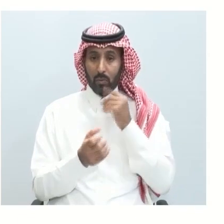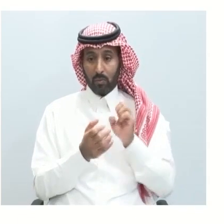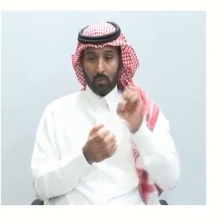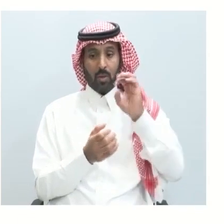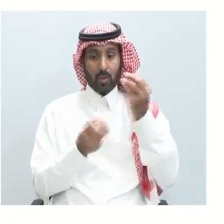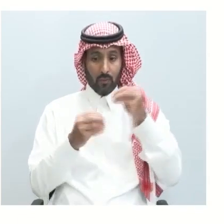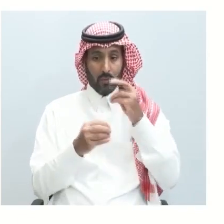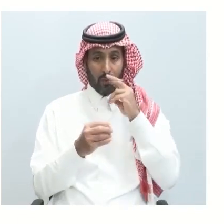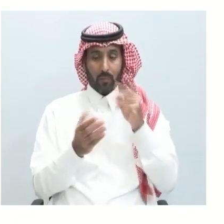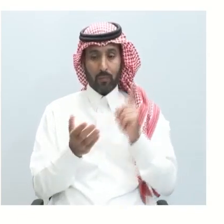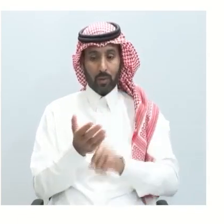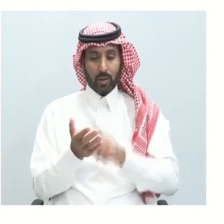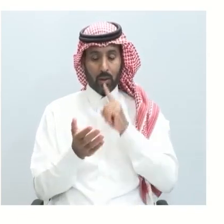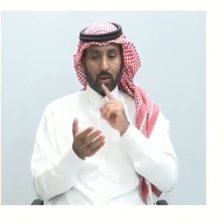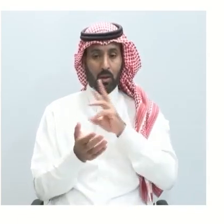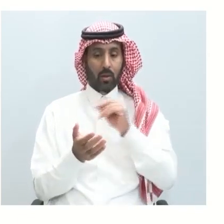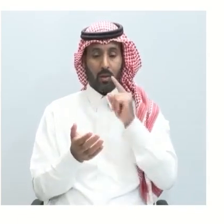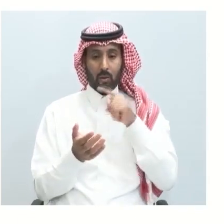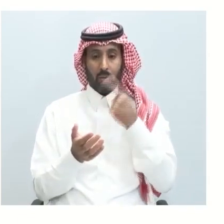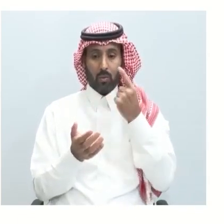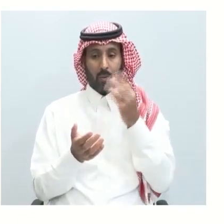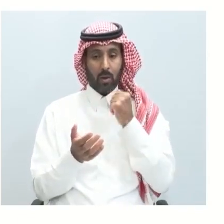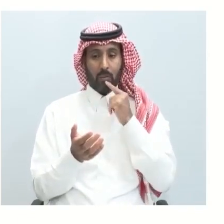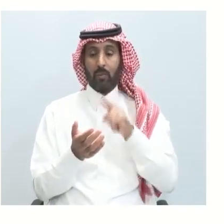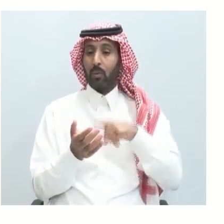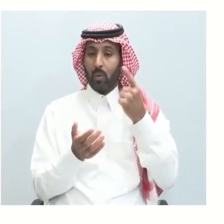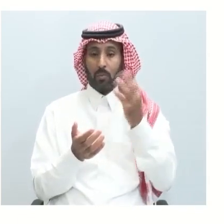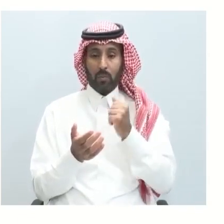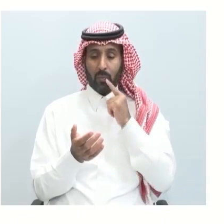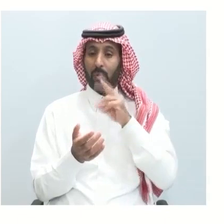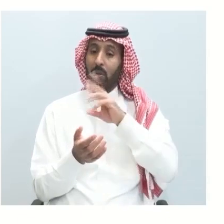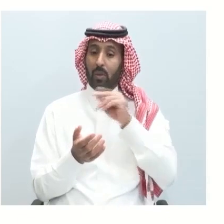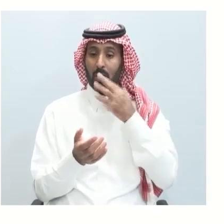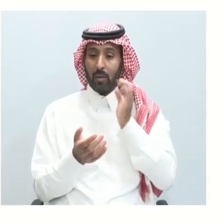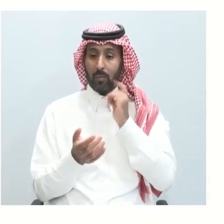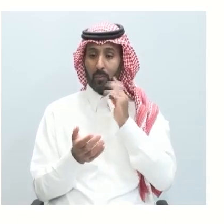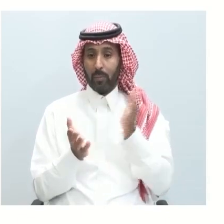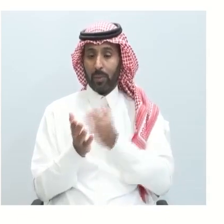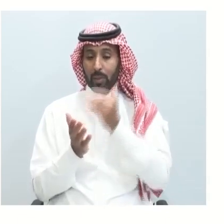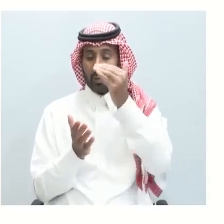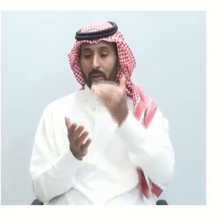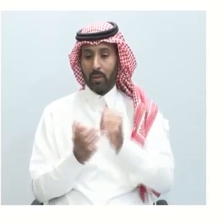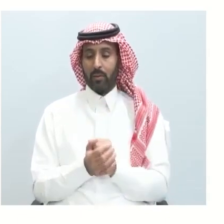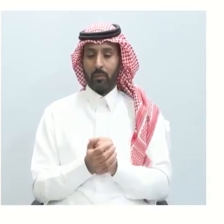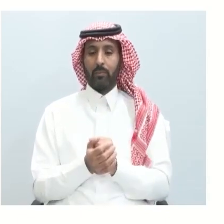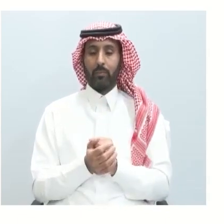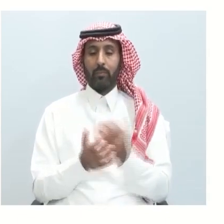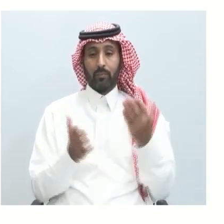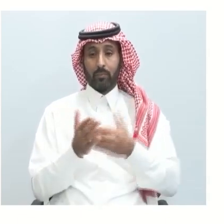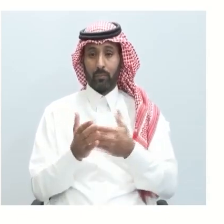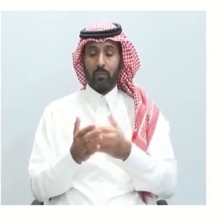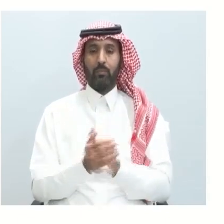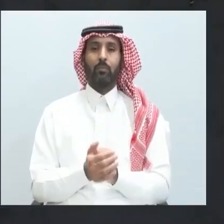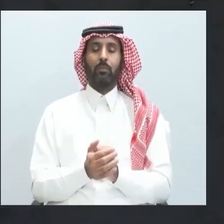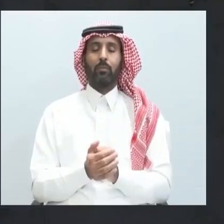اذا ستتابع هنا واحد لم يكتب وهنا واحد لم يكتب بالطريقه جدا بسيطه وسهله الى هنا